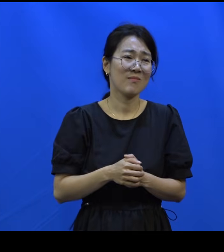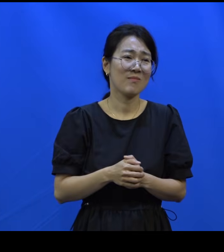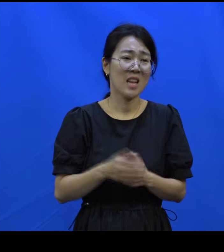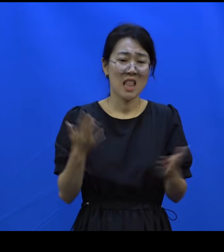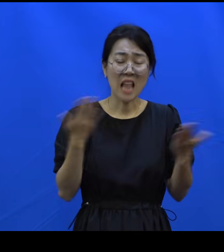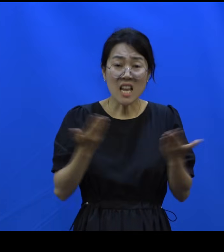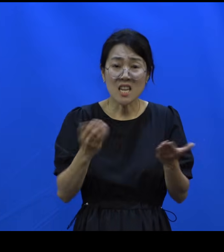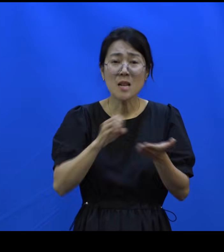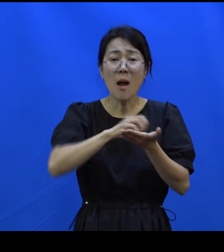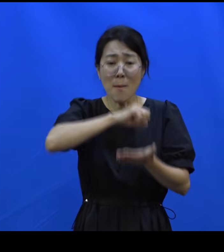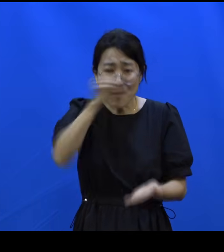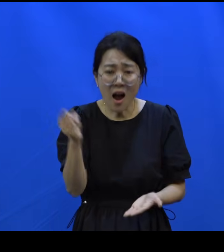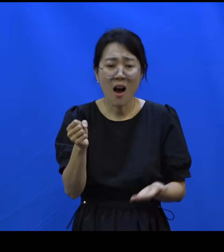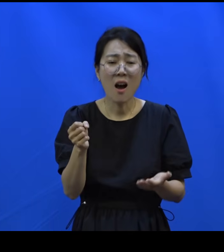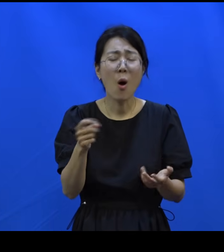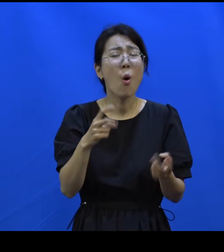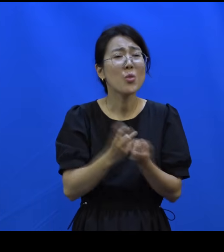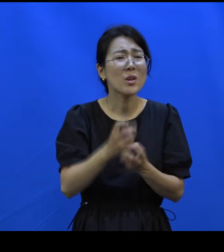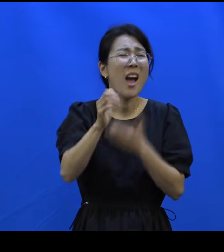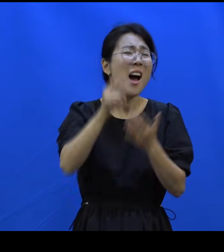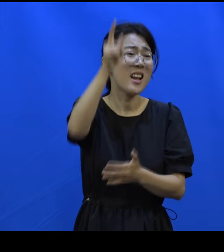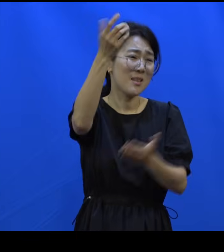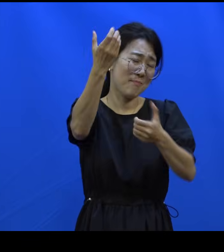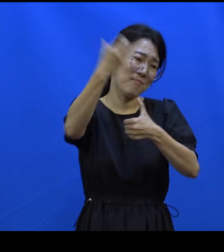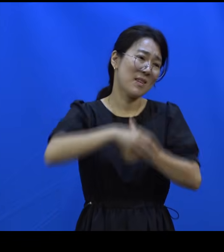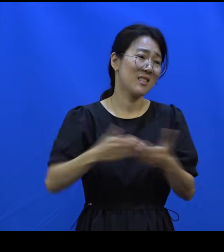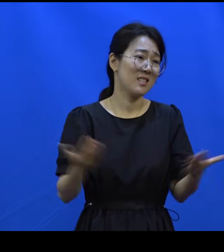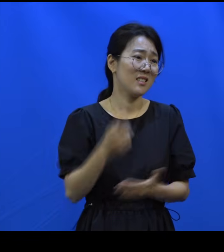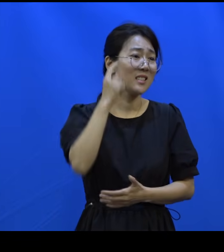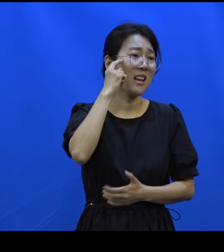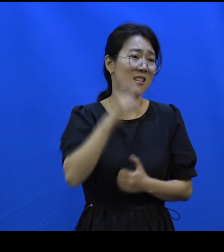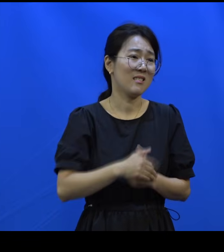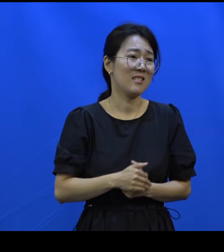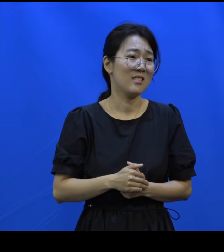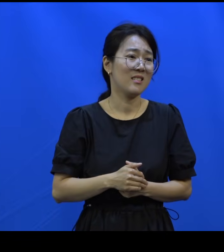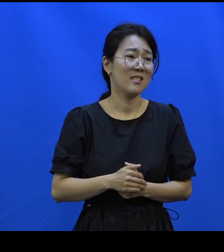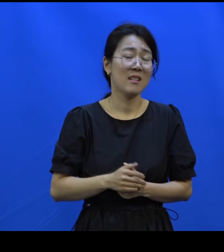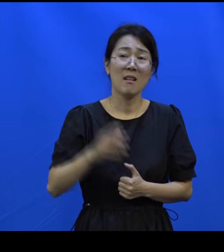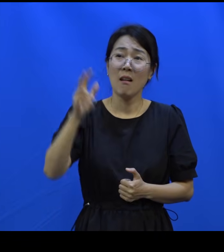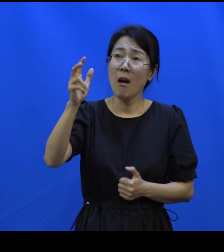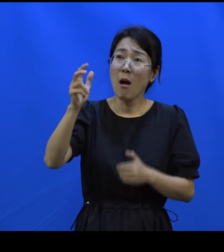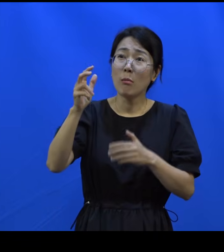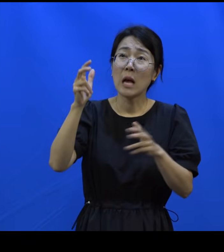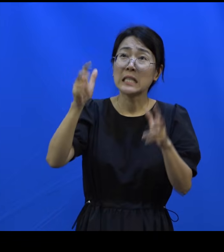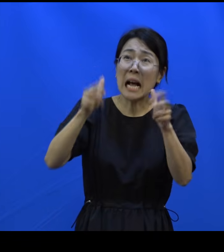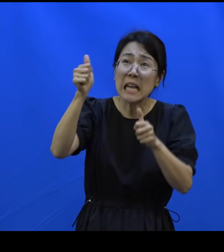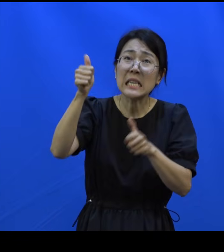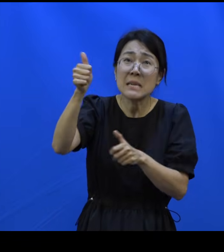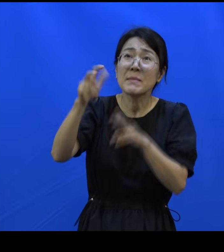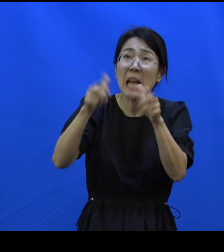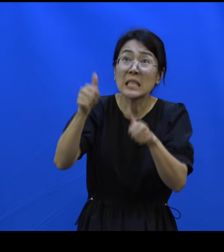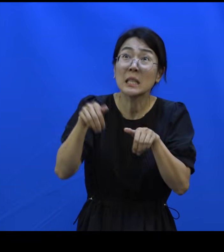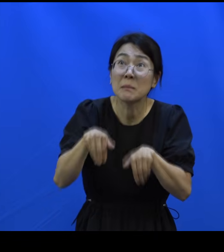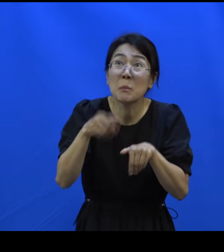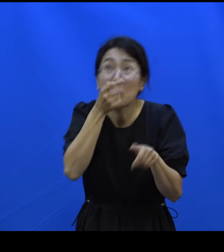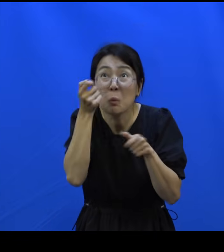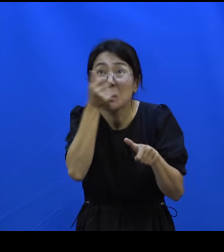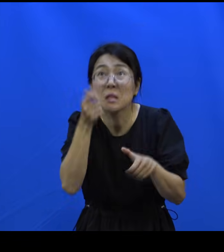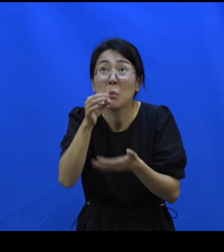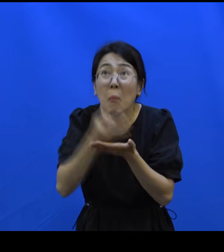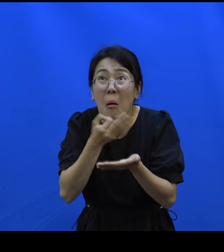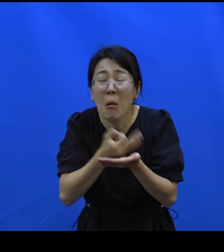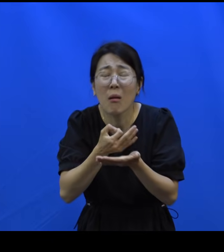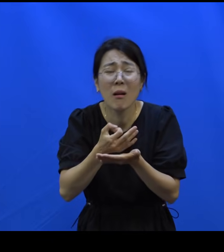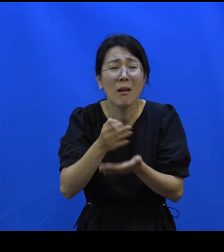하나님이고 말씀이고 소명감이고. 그러니까 삶의 태도와 질이 다른 겁니다. 십자가마저도 기쁘게 지고 가는